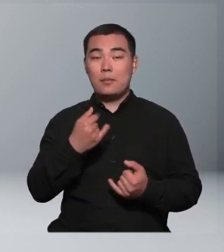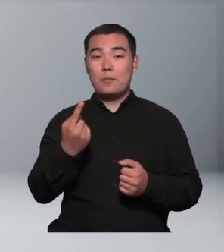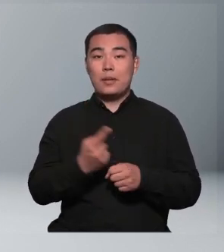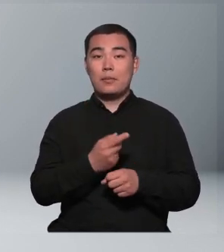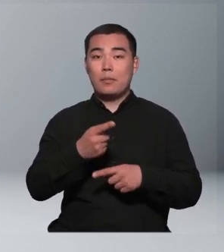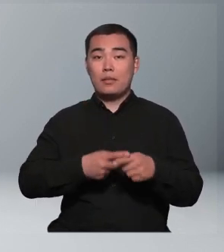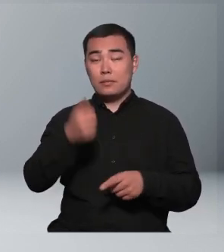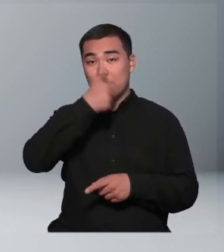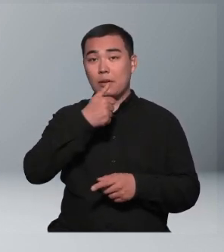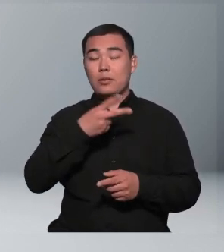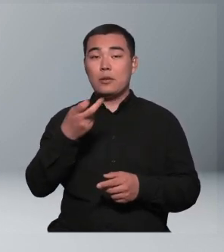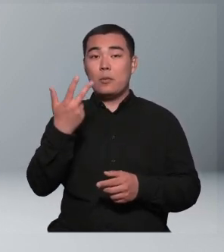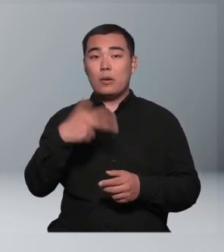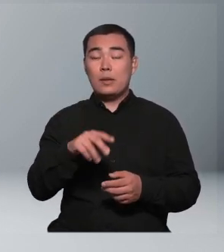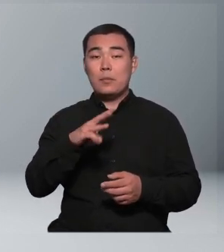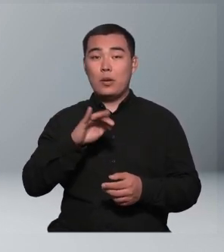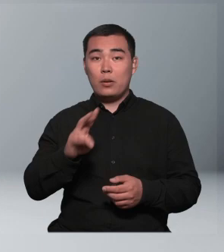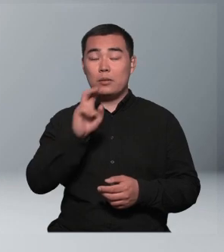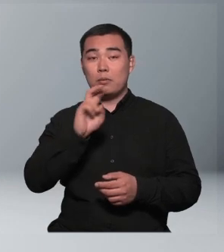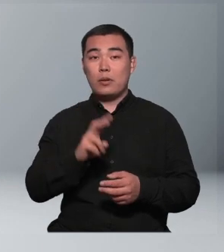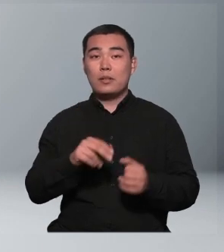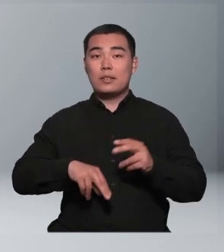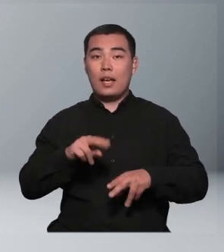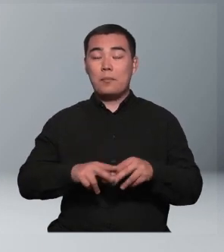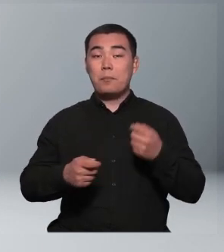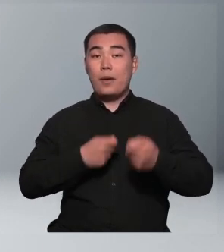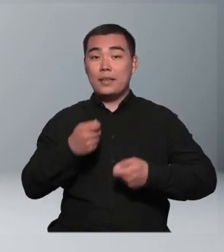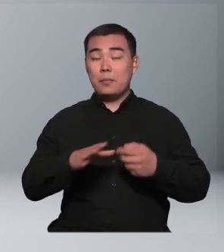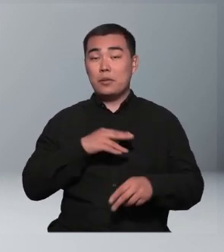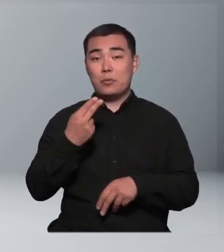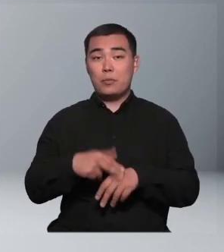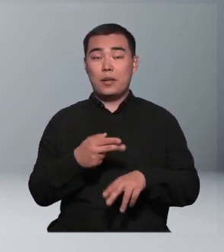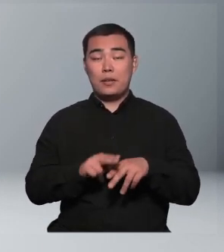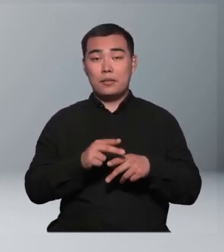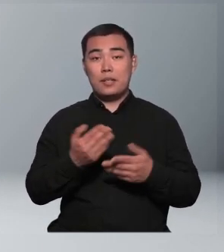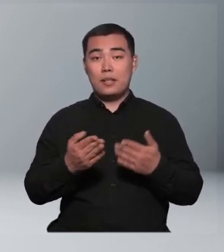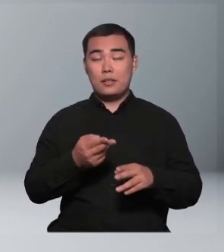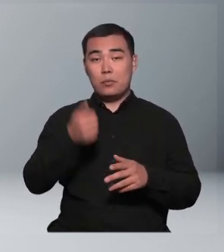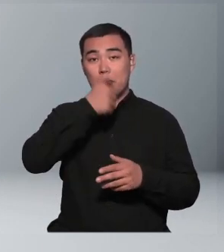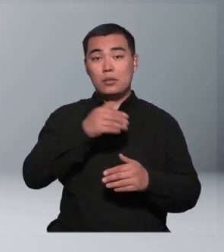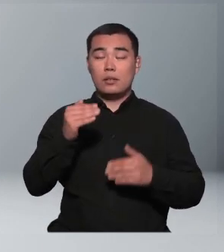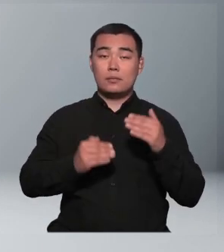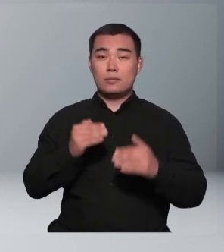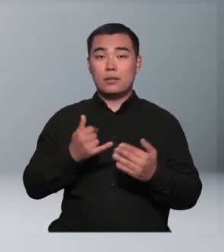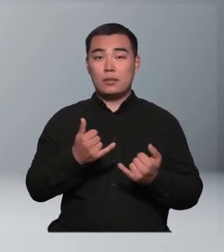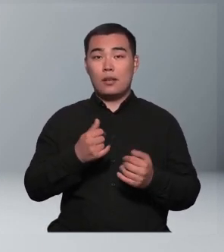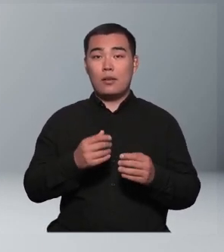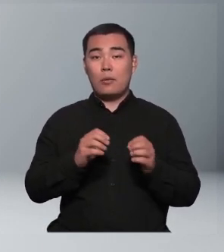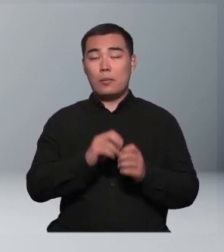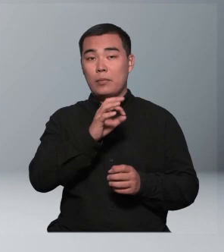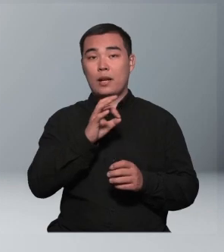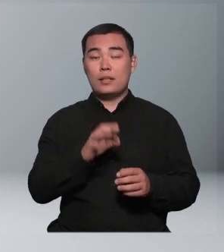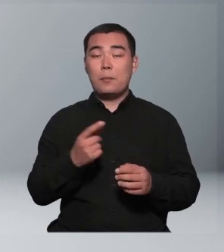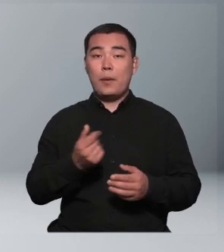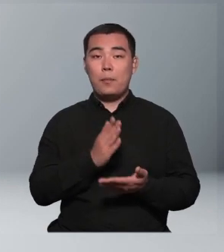1-90-да 230 миллион долларға құрылыс материалдар сатып алынған. Бұл өткен жылдың дәл осы уақытмен салыстырғанда шамамен 10%-ға